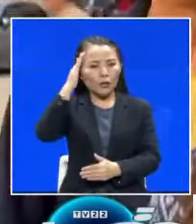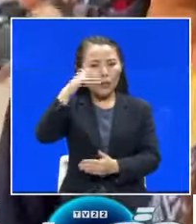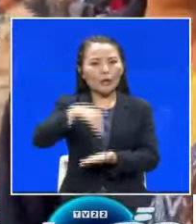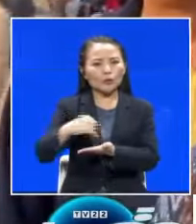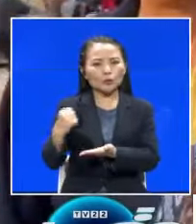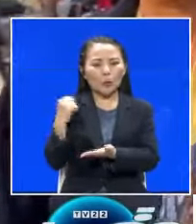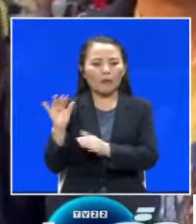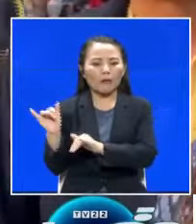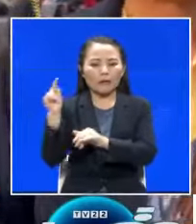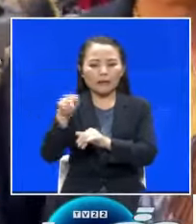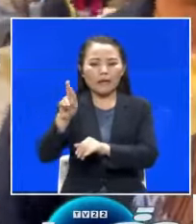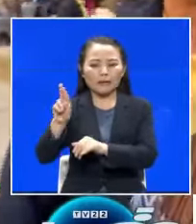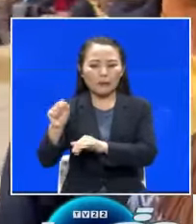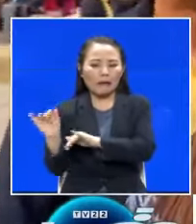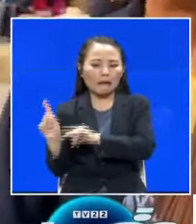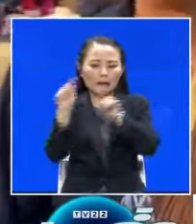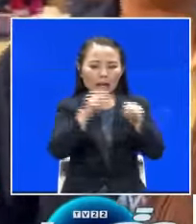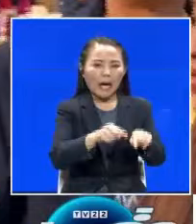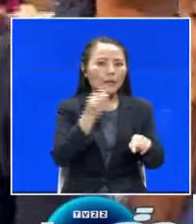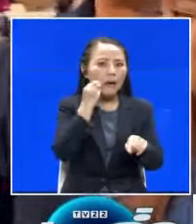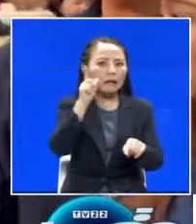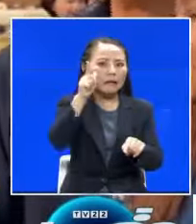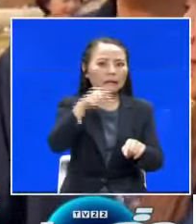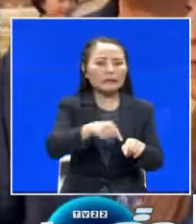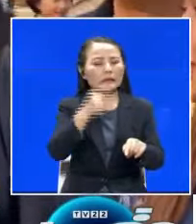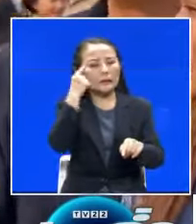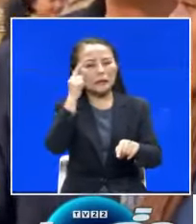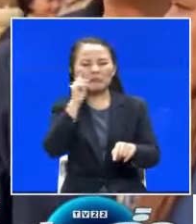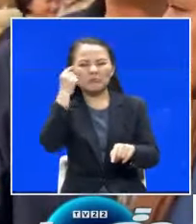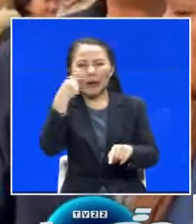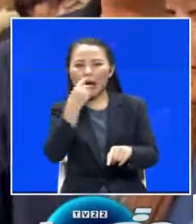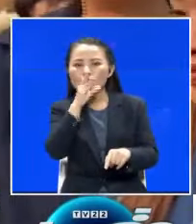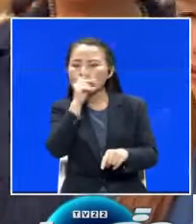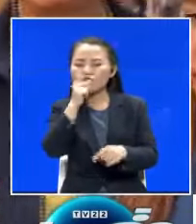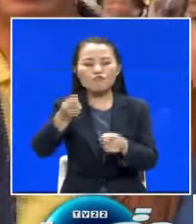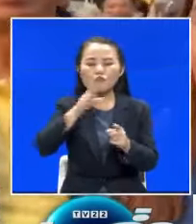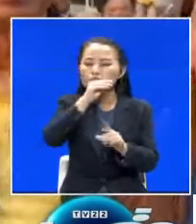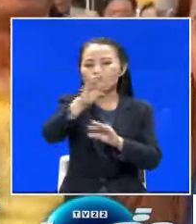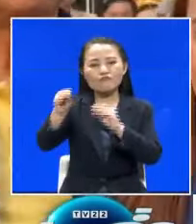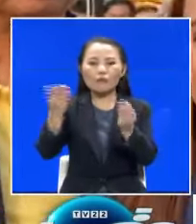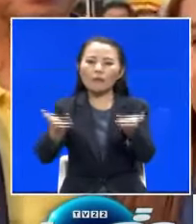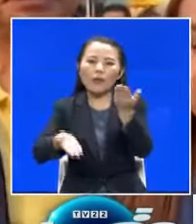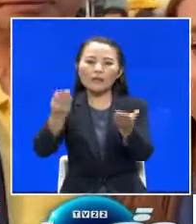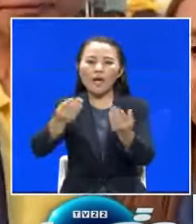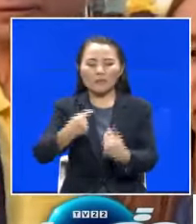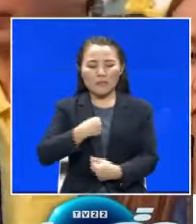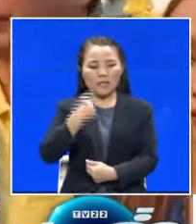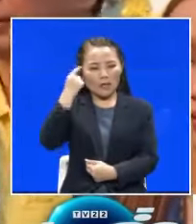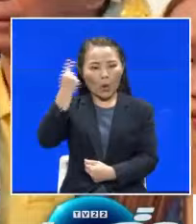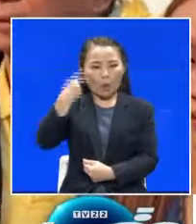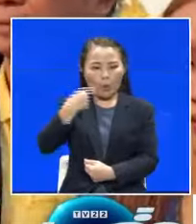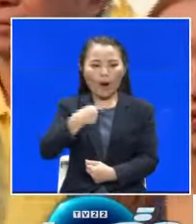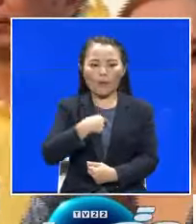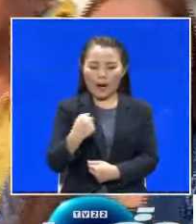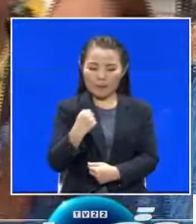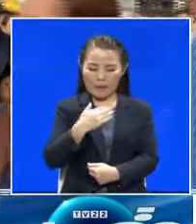จอาจจะย้ายขั้วจากทำเนียบไปอยู่ที่บ้านจันทร์สองล่านั้นคุณอนุทินบอกว่าใครจะพูดอะไรก็ได้หมดแหละส่วนตัวก็เคยโดนว่าศูนย์รวมอ